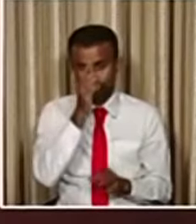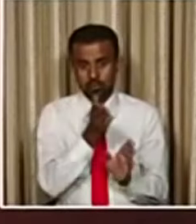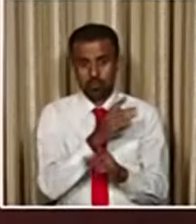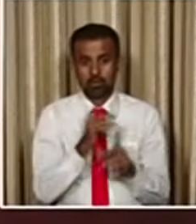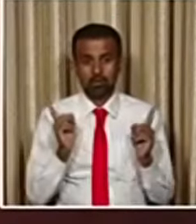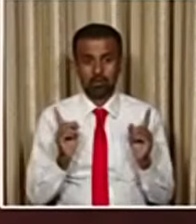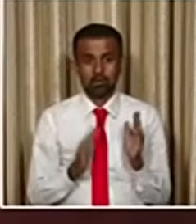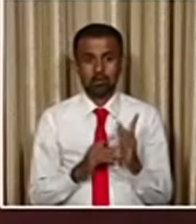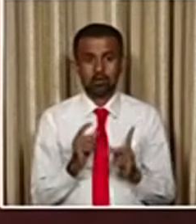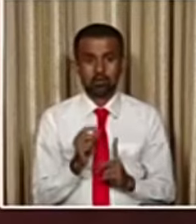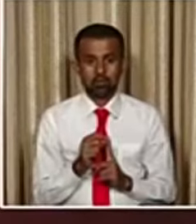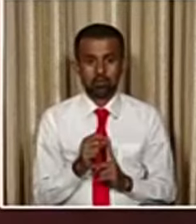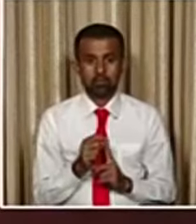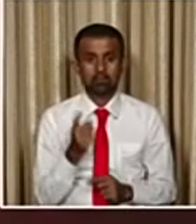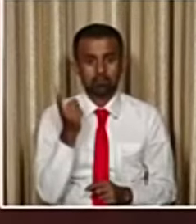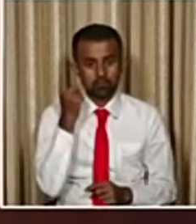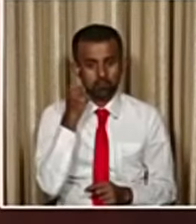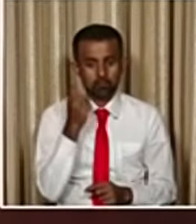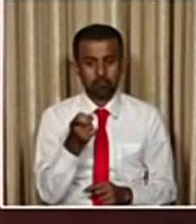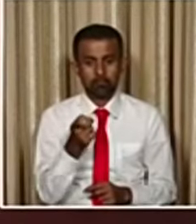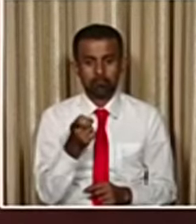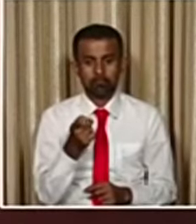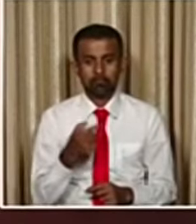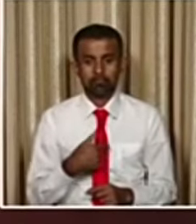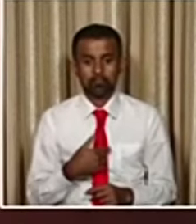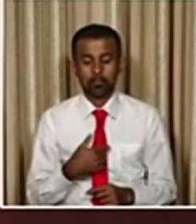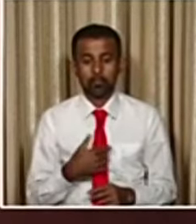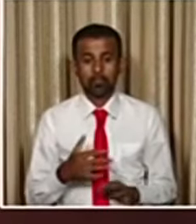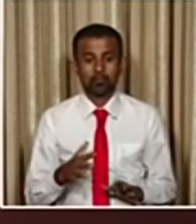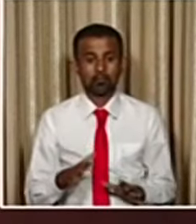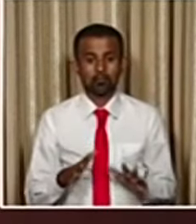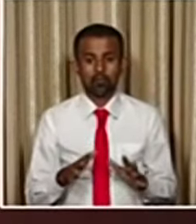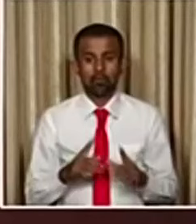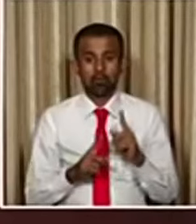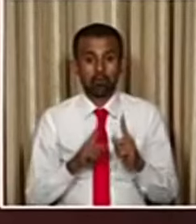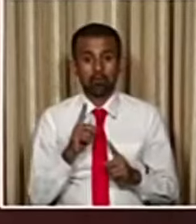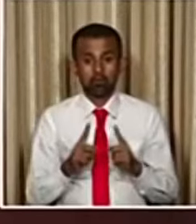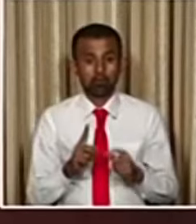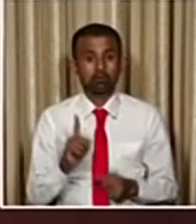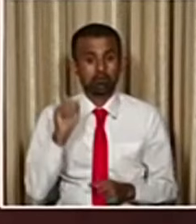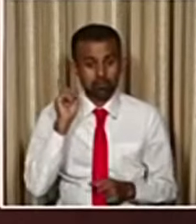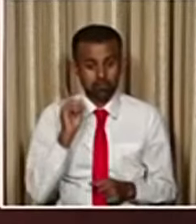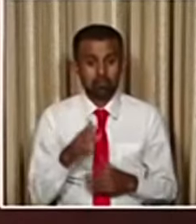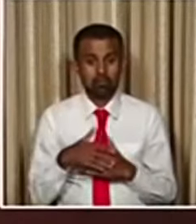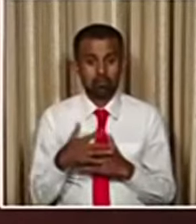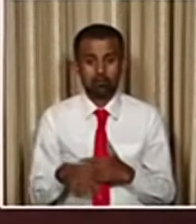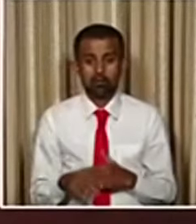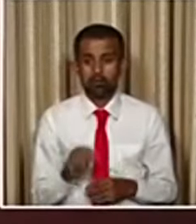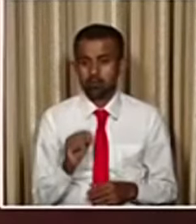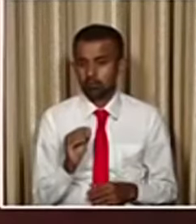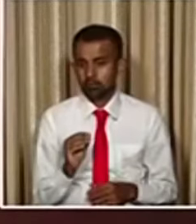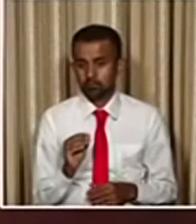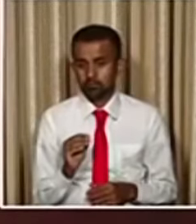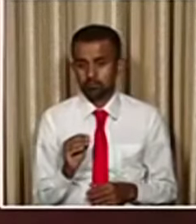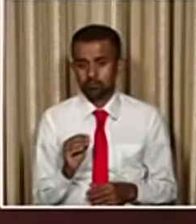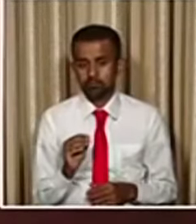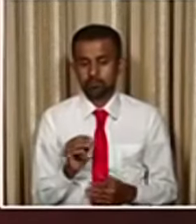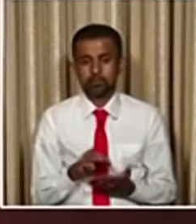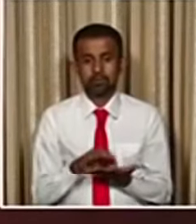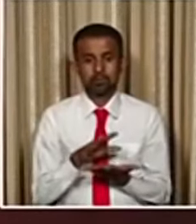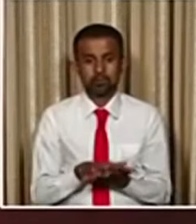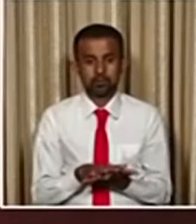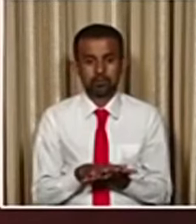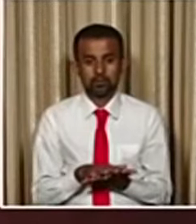ಜಯಶ್ರೀಮಂತಿರು ಕ್ರೀಡಾಮತಿಯವರೇ ಎತ್ತು ಮಾತನ್ನ ಏಕ ಬಿಲಿಯೊಂದು ಅಪಿ ಲುಕು ಆಂದೋಲನಾತ್ಮಕ ಕಥಾ ಏಕಾಲಿನ ಕಥಾ ಕರ ನಮ್ಮ ಕೆಸೆಯತ ಎ